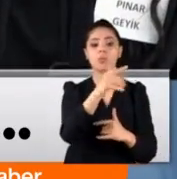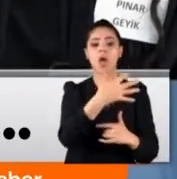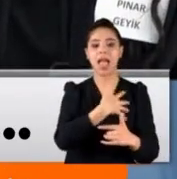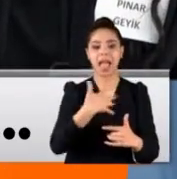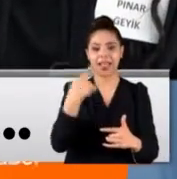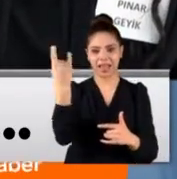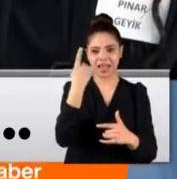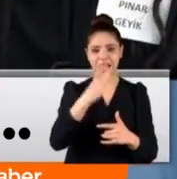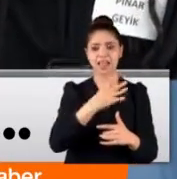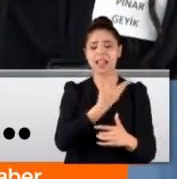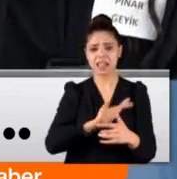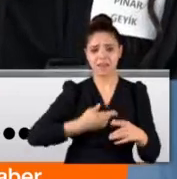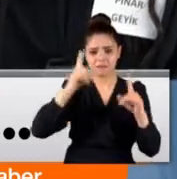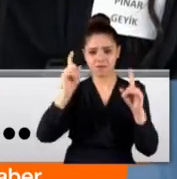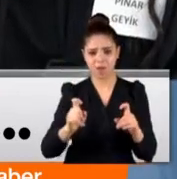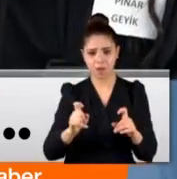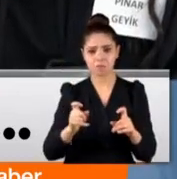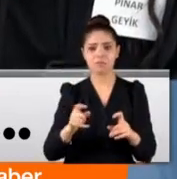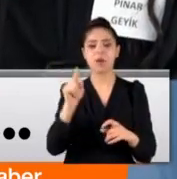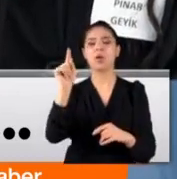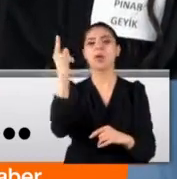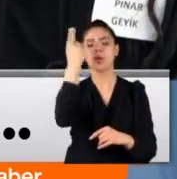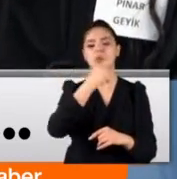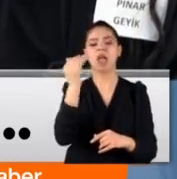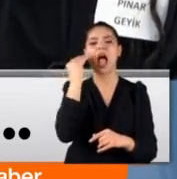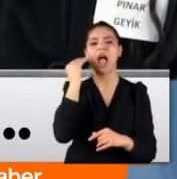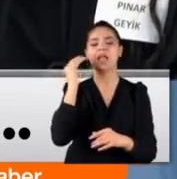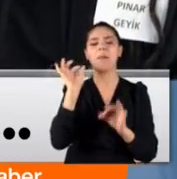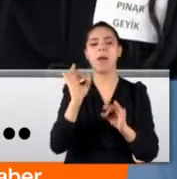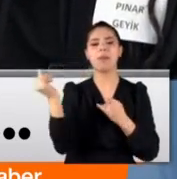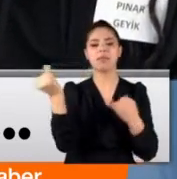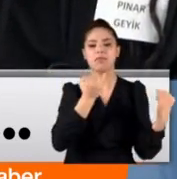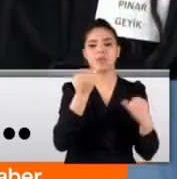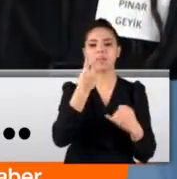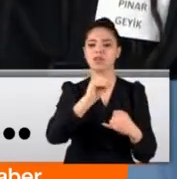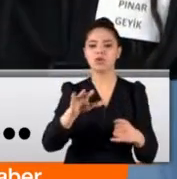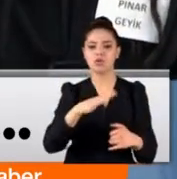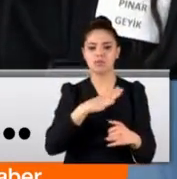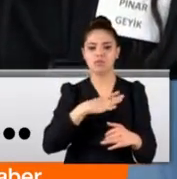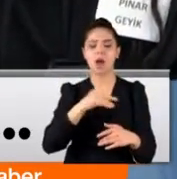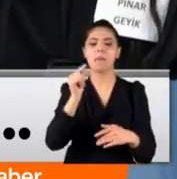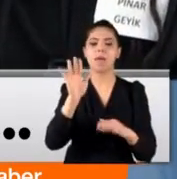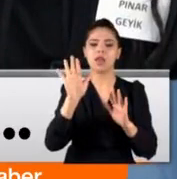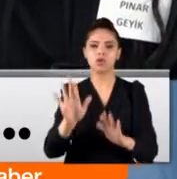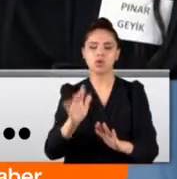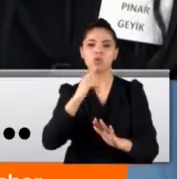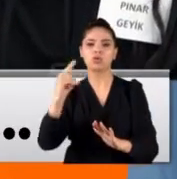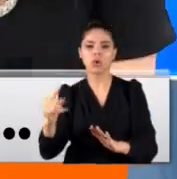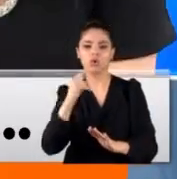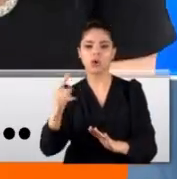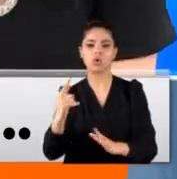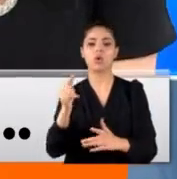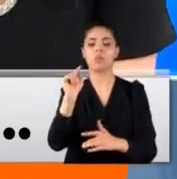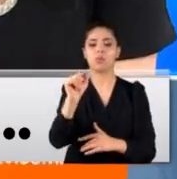seven, gezmeyi seven bir kadın mıydı? Bu yüzden nenemle biraz tartışıyorlardı. Hani Gülşen iki çocuğun var hani biraz daha... Dur otur diyor. Dur otur diyordu